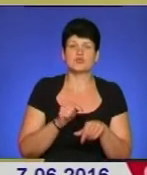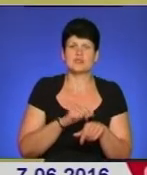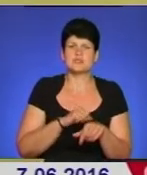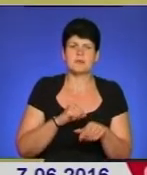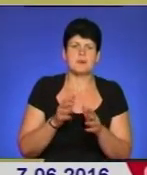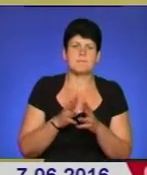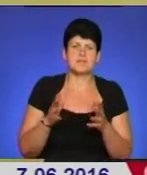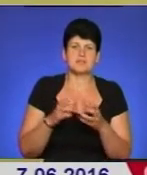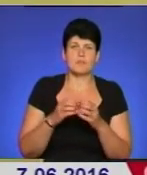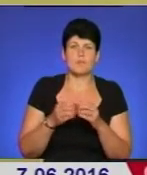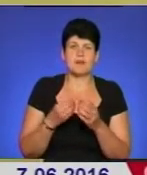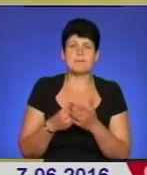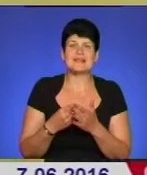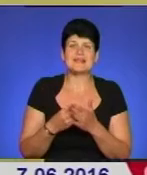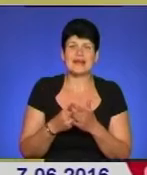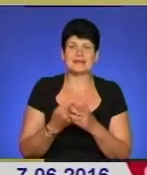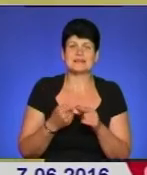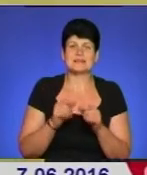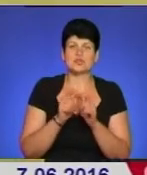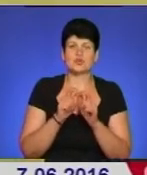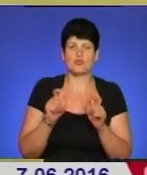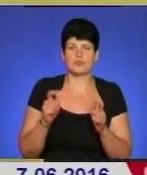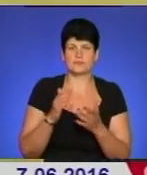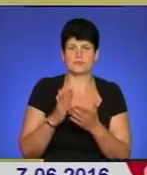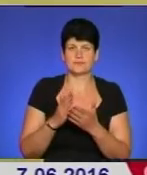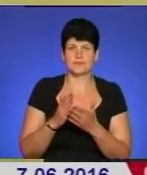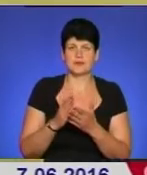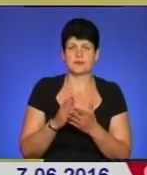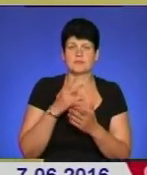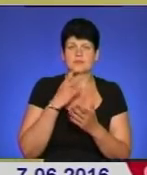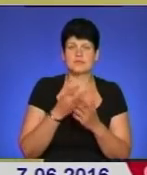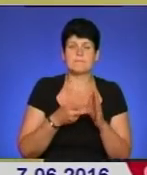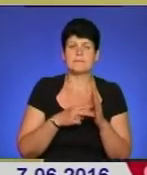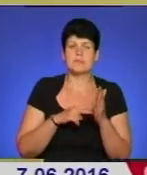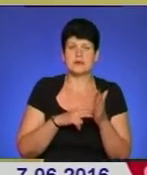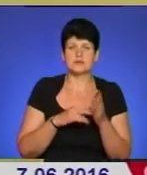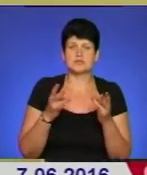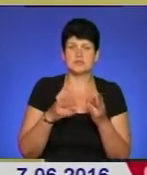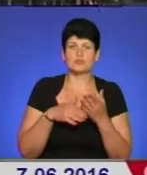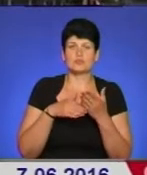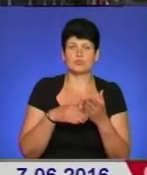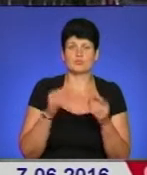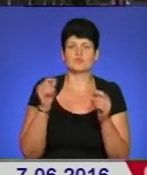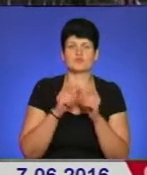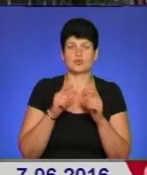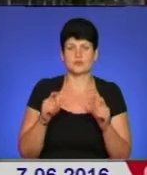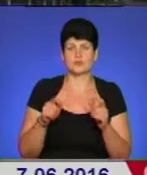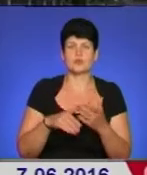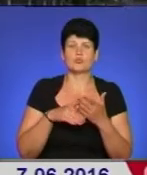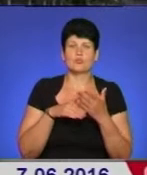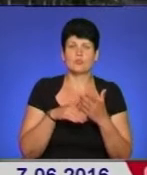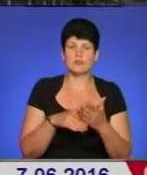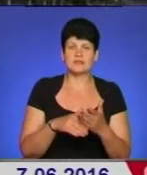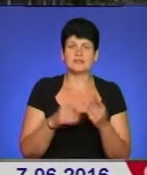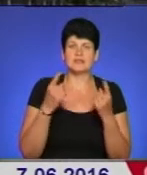на даний час матеріальна, це школа протікає. Ми собі так намітили такий план, що в першу чергу треба допомогти в школі. Допомагатимуть Гранітному